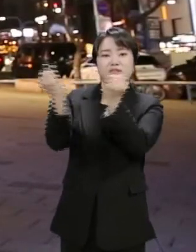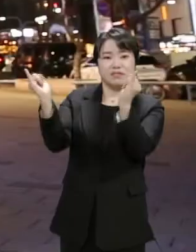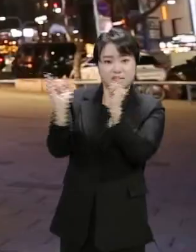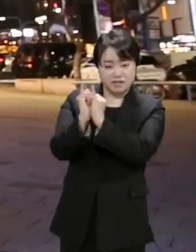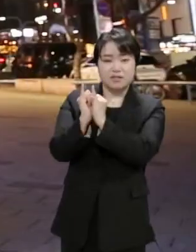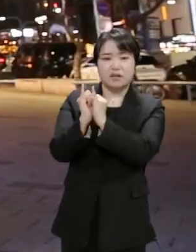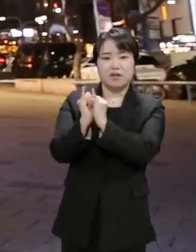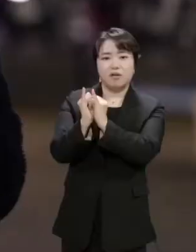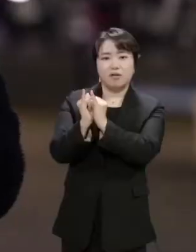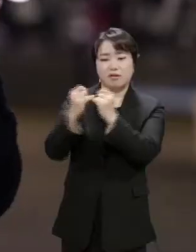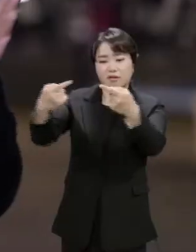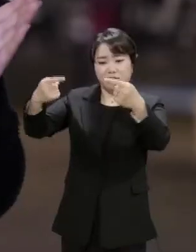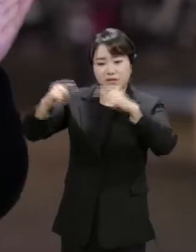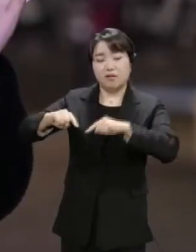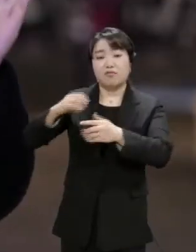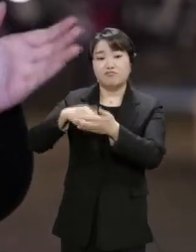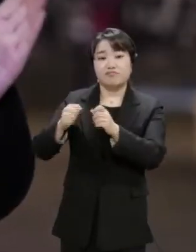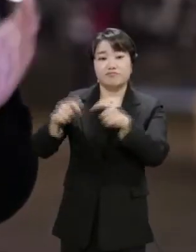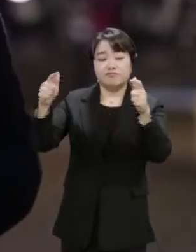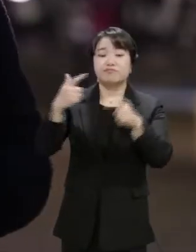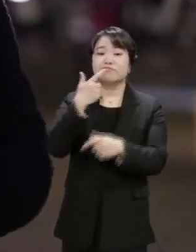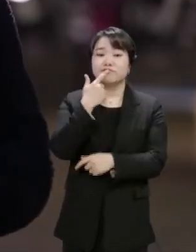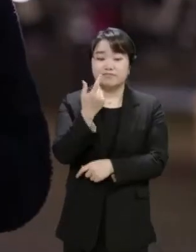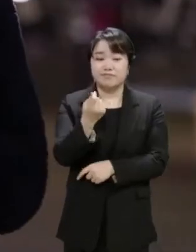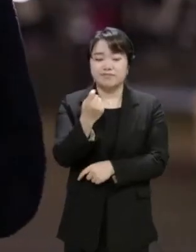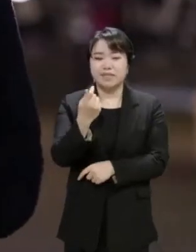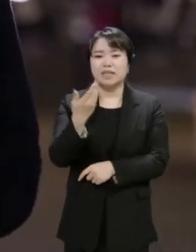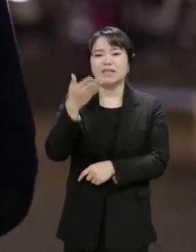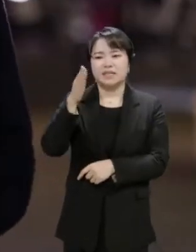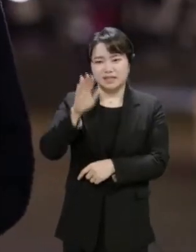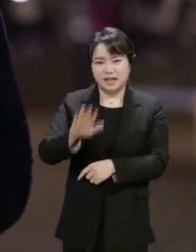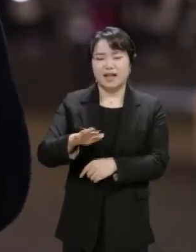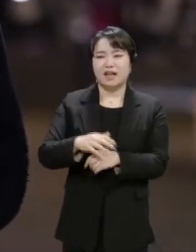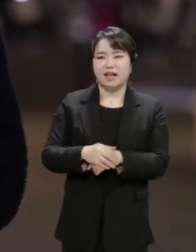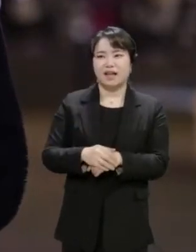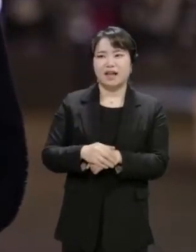여성분들도 많이 참여하시는 추세긴 한데 그래도